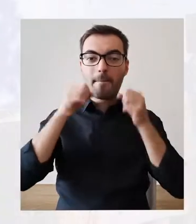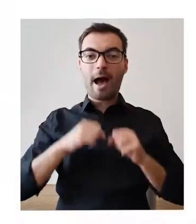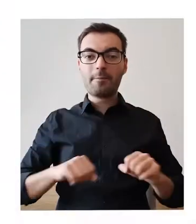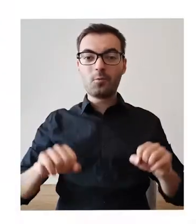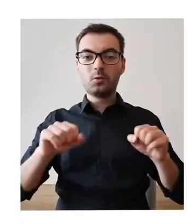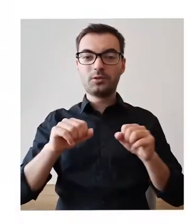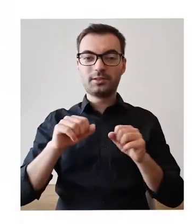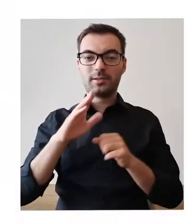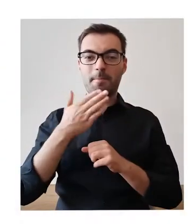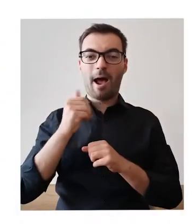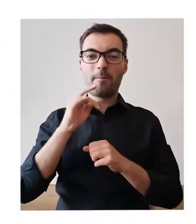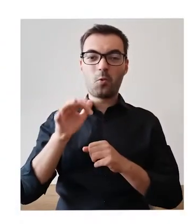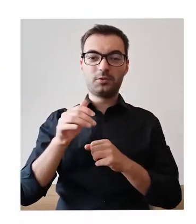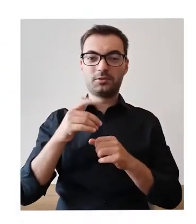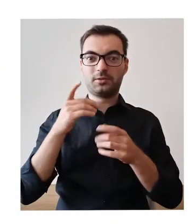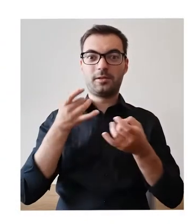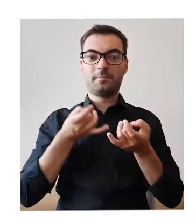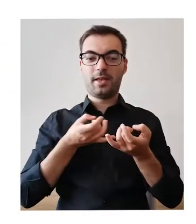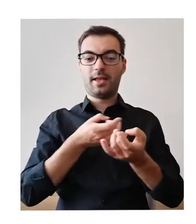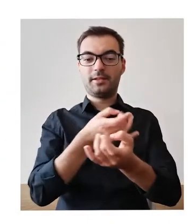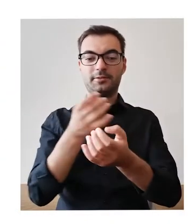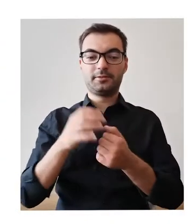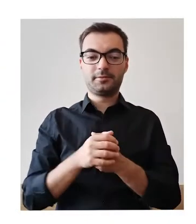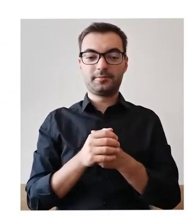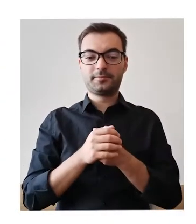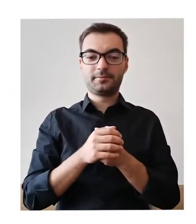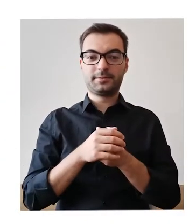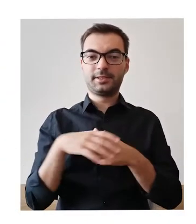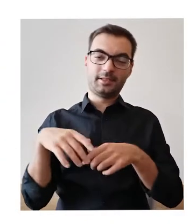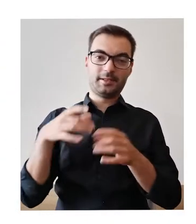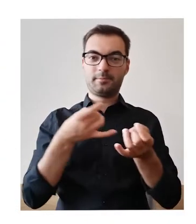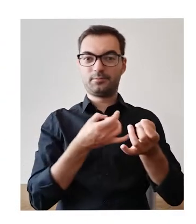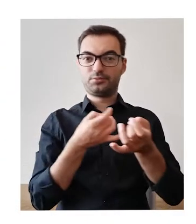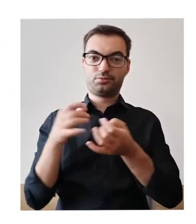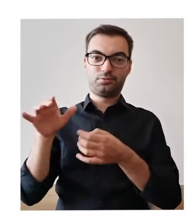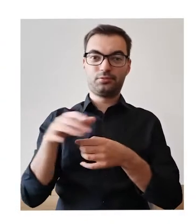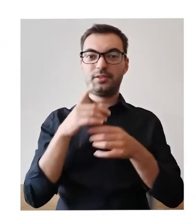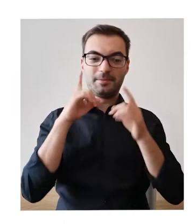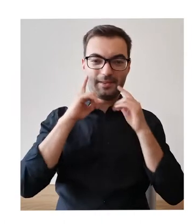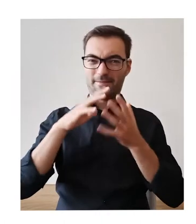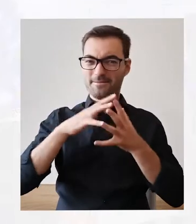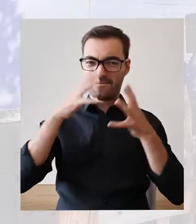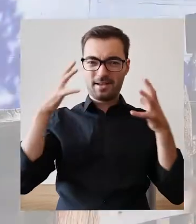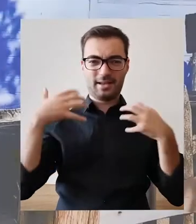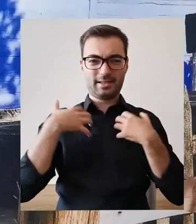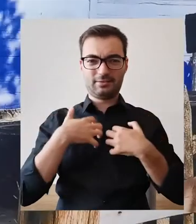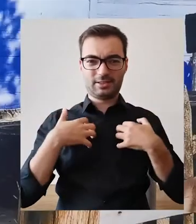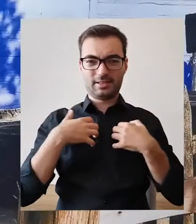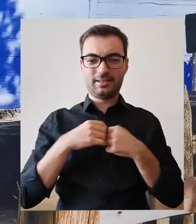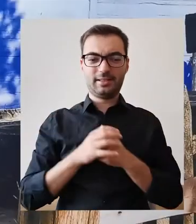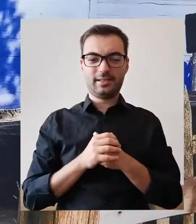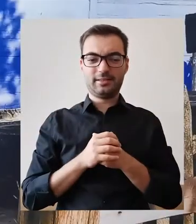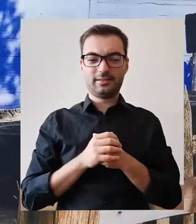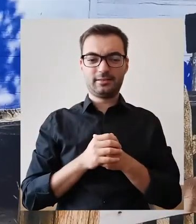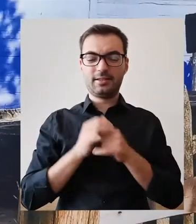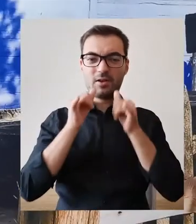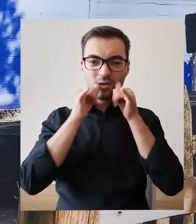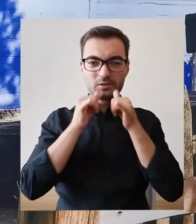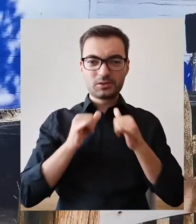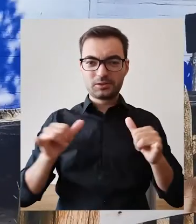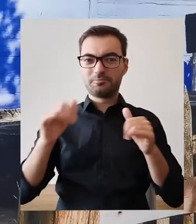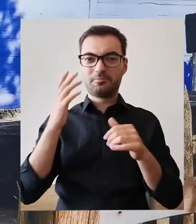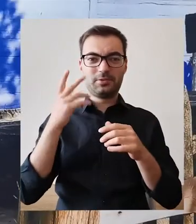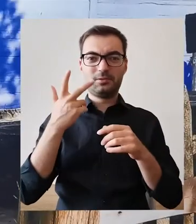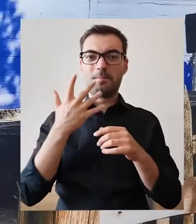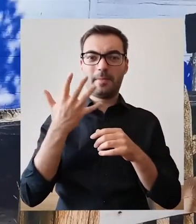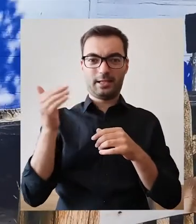włochate i machały swoimi pomysłami długimi na 5 metrów już 13